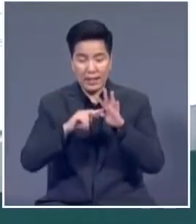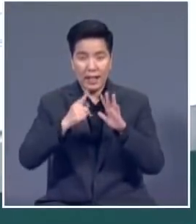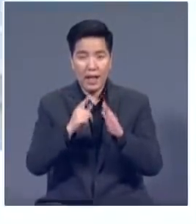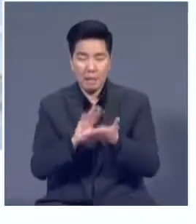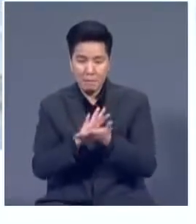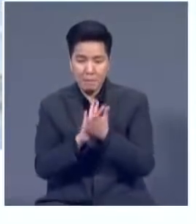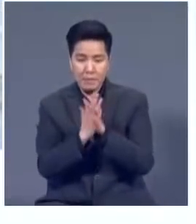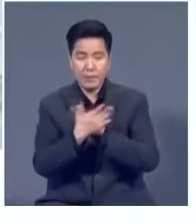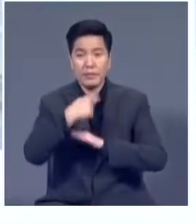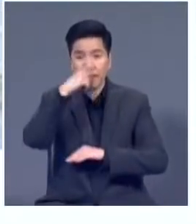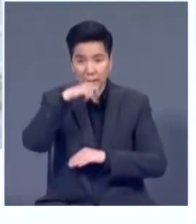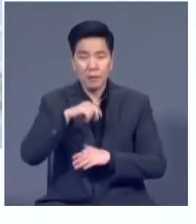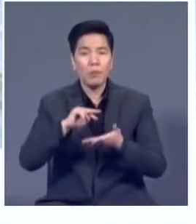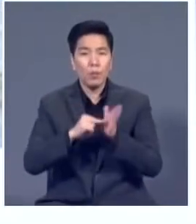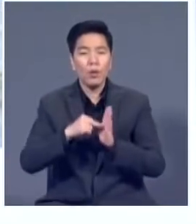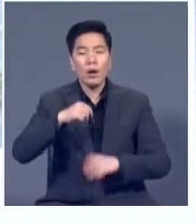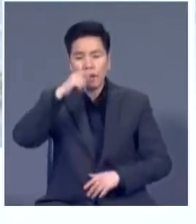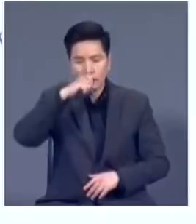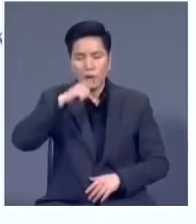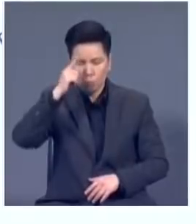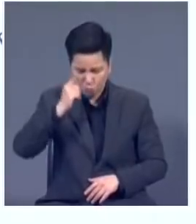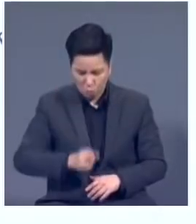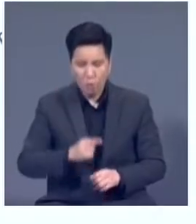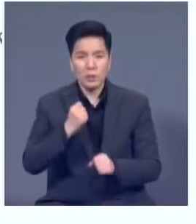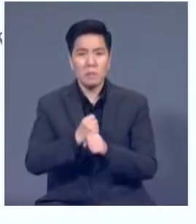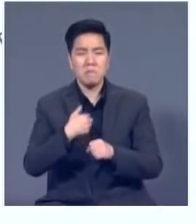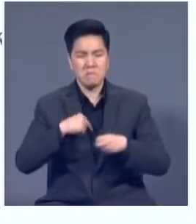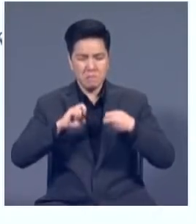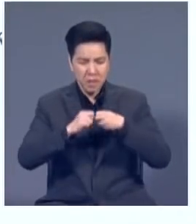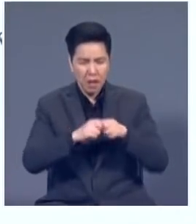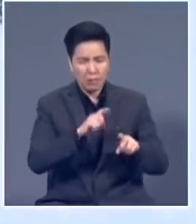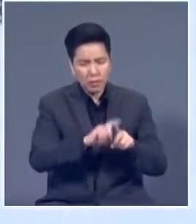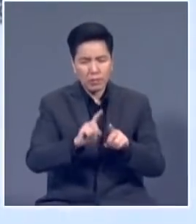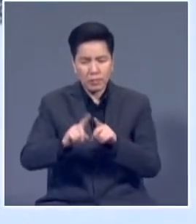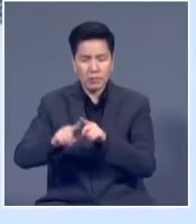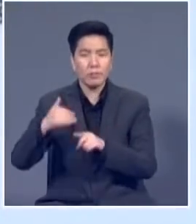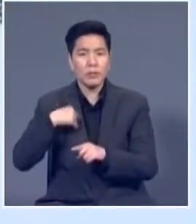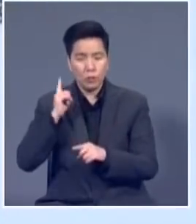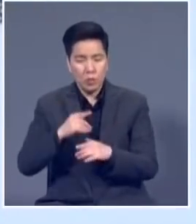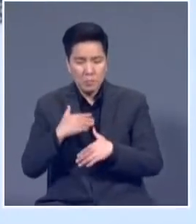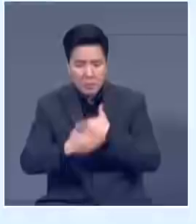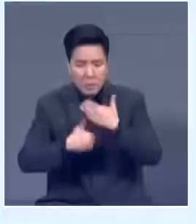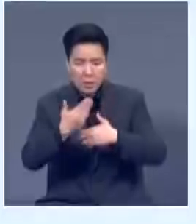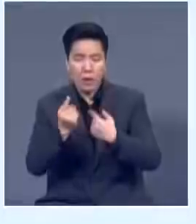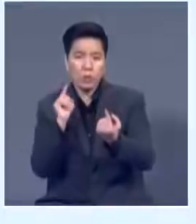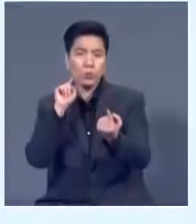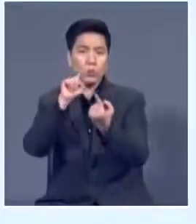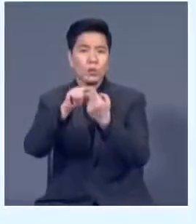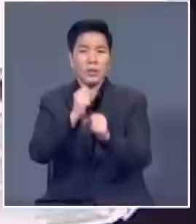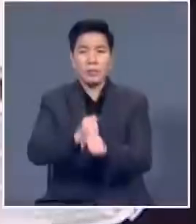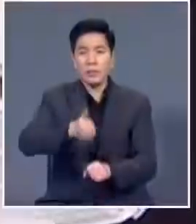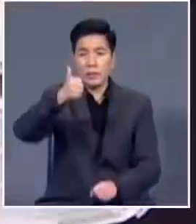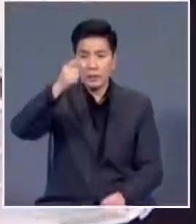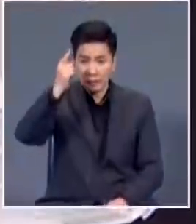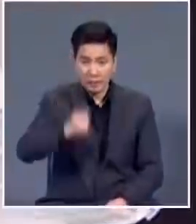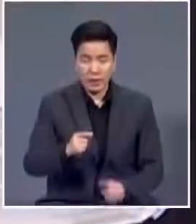งเห็นว่าเรานั้นยังมีงานที่ต้องทำมีปัญหาอีกมากมายนะครับในการเดินหน้าประเทศไปสู่ความยั่งยืนการป